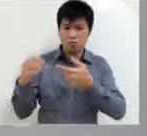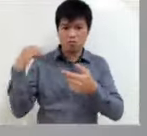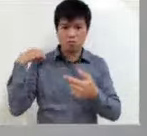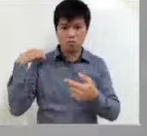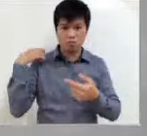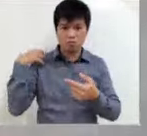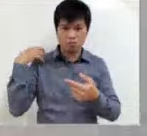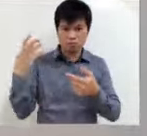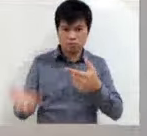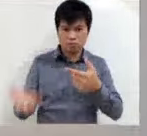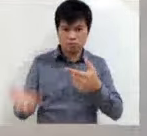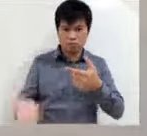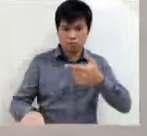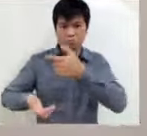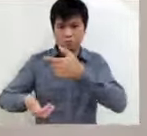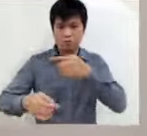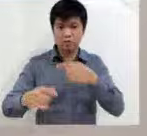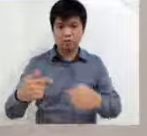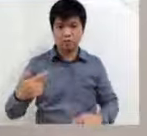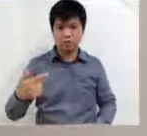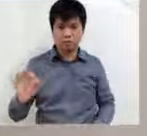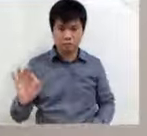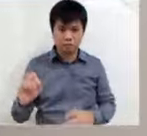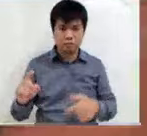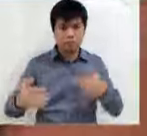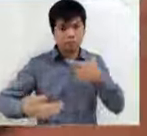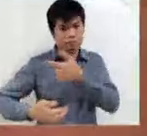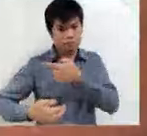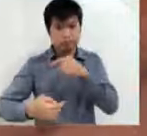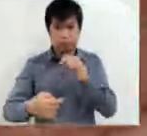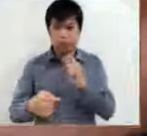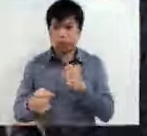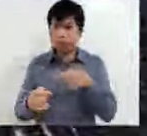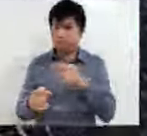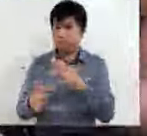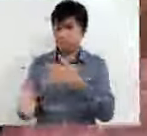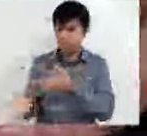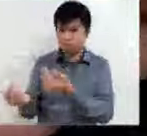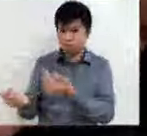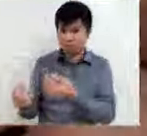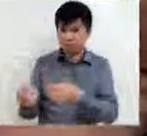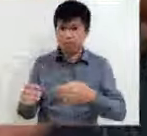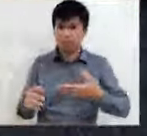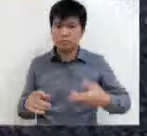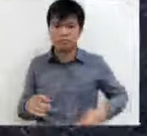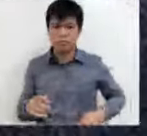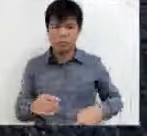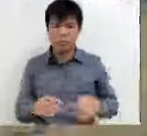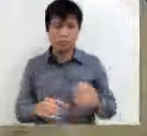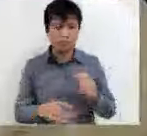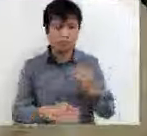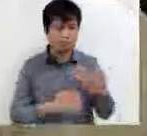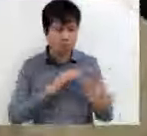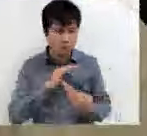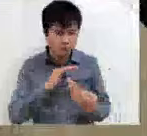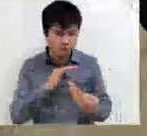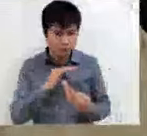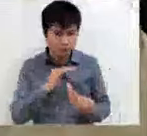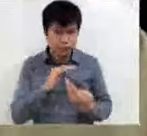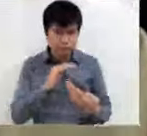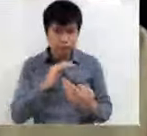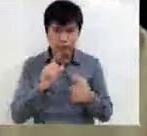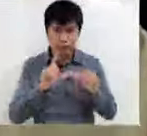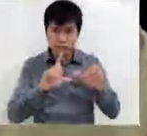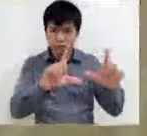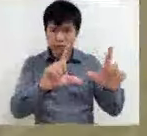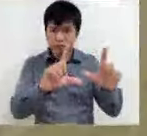Takot na takot ang biktima nang makapanayam ng media. Kwento niya, nagpanggap na customer ang mga salarin. Kaya biglang hinold up